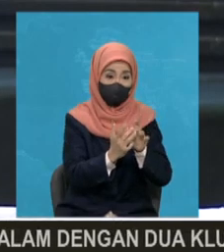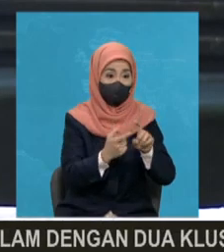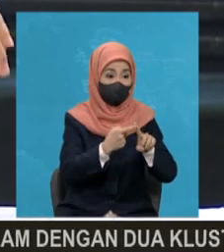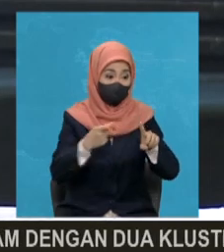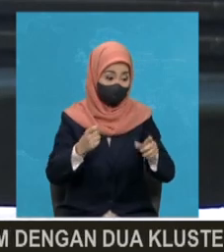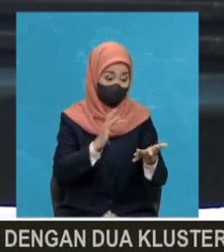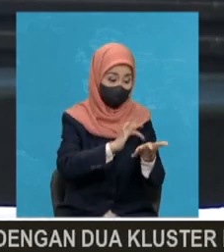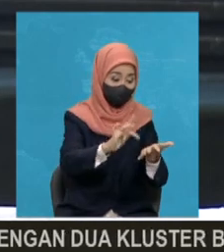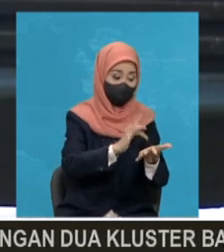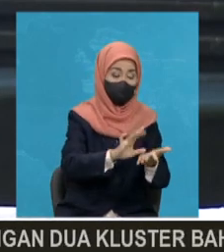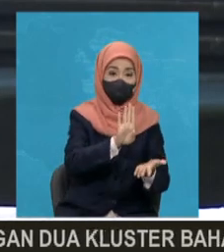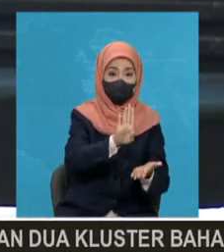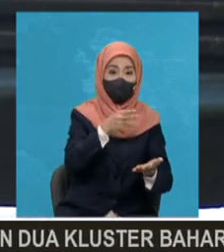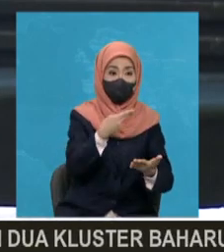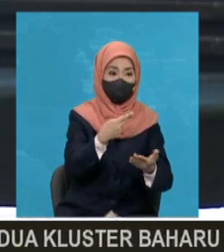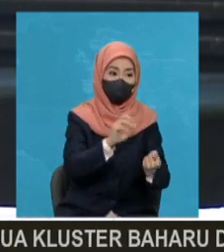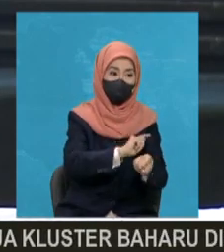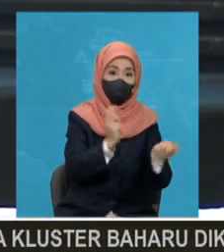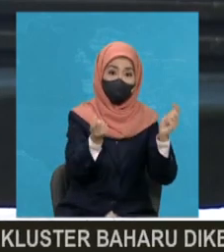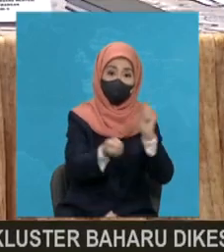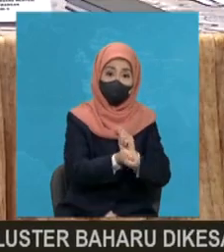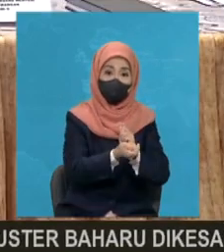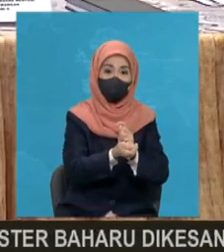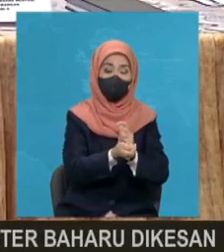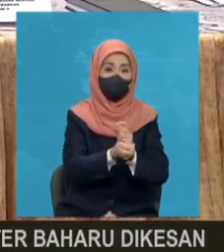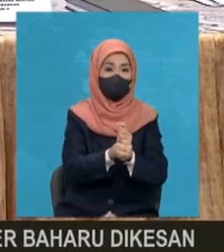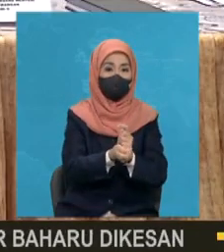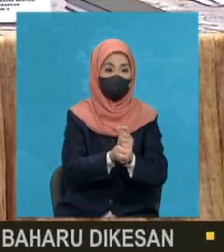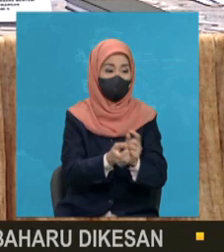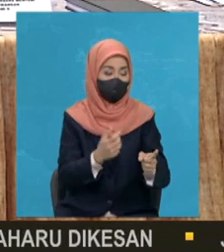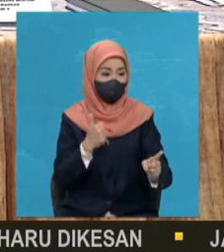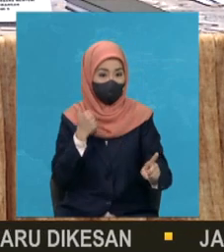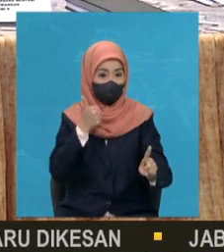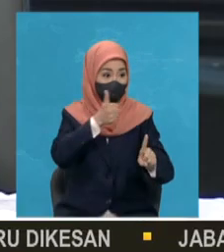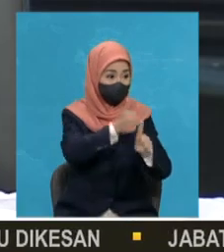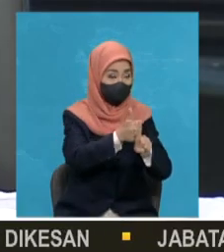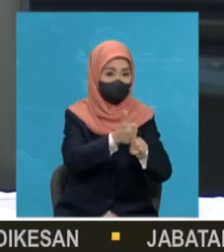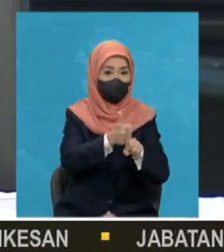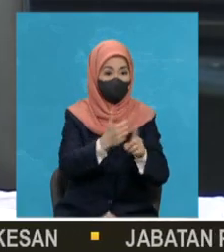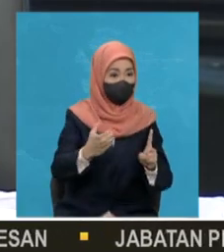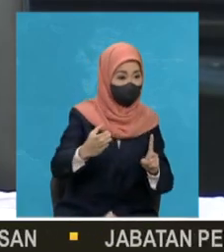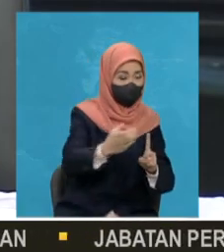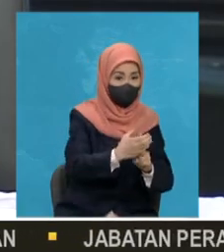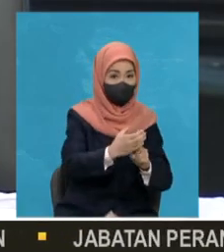proof ya boleh pertukaran dari notice pengasingan diri kepada perintah kuarantin